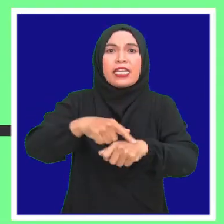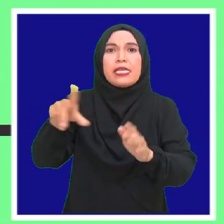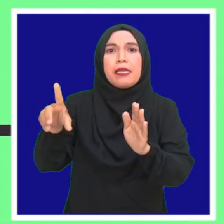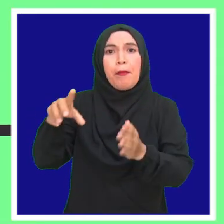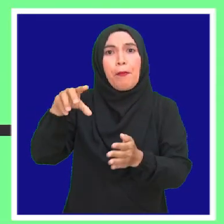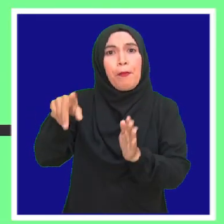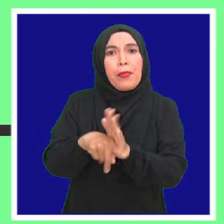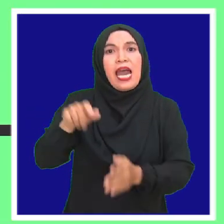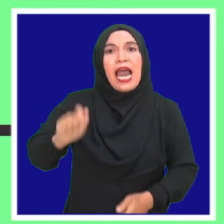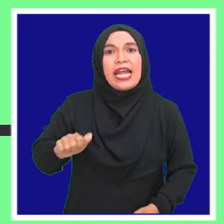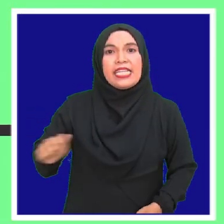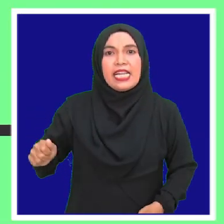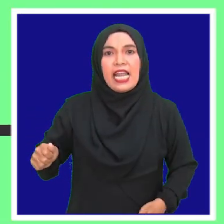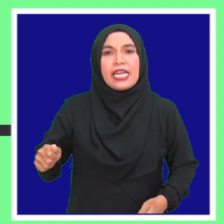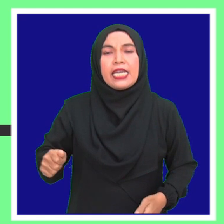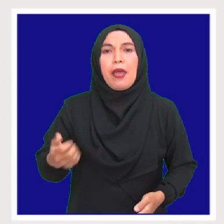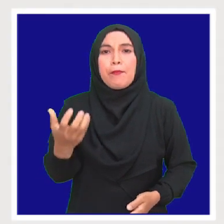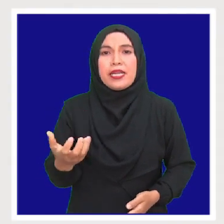ieu lokasina.